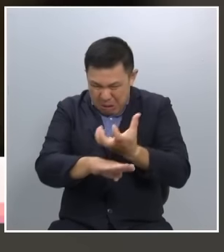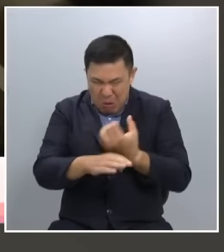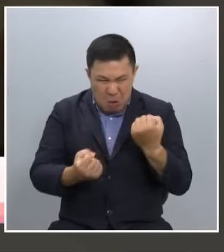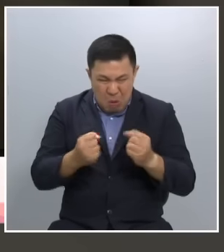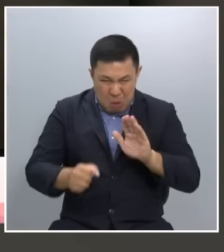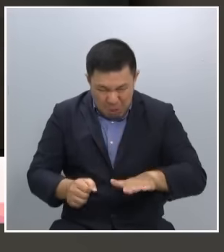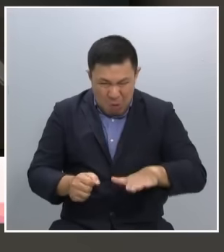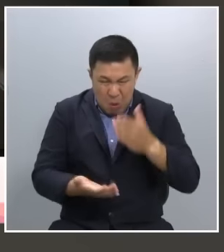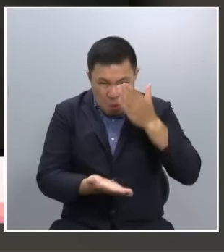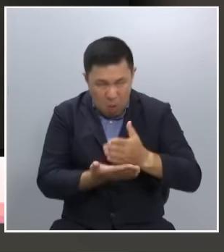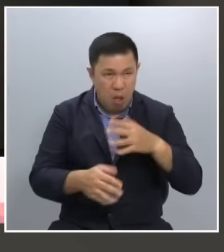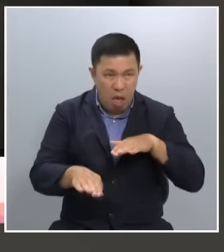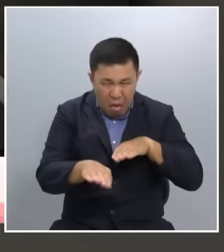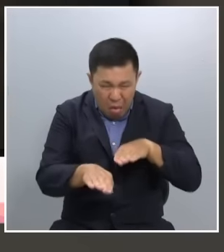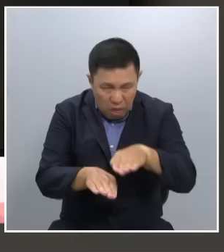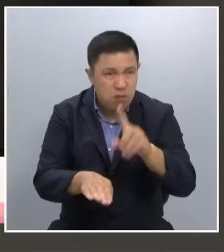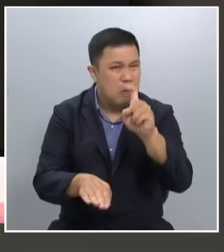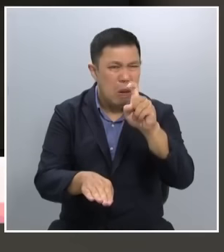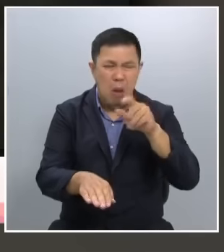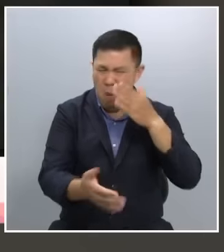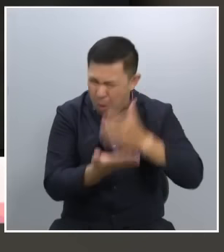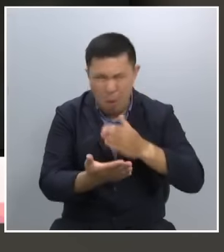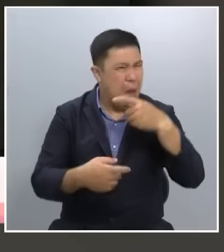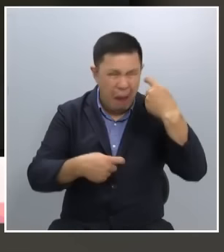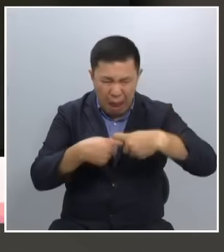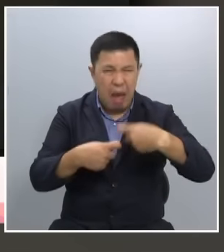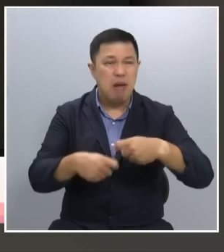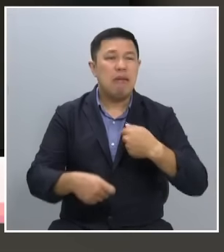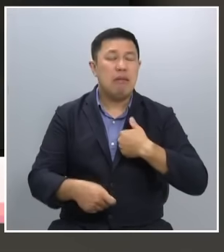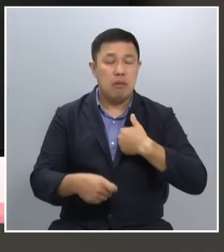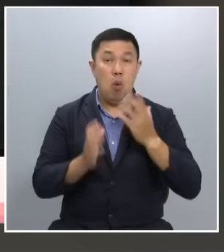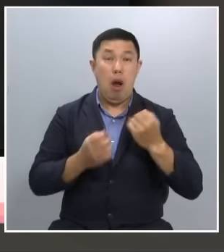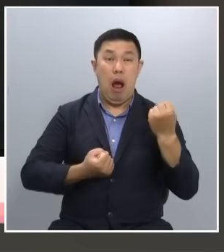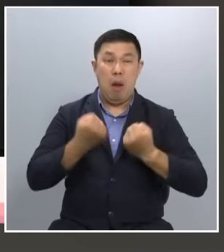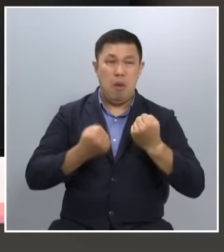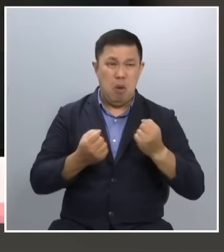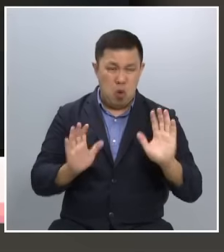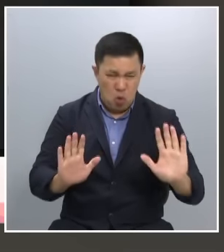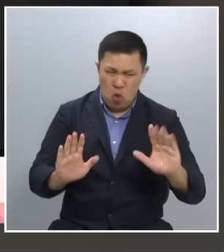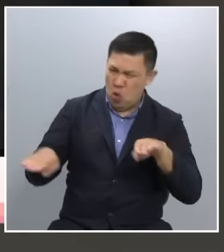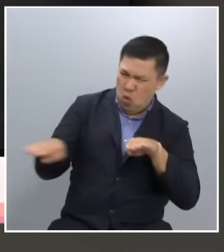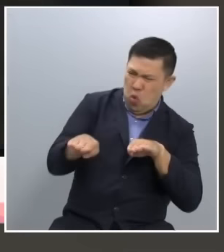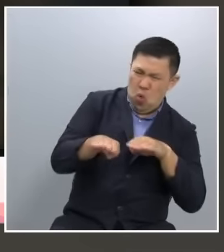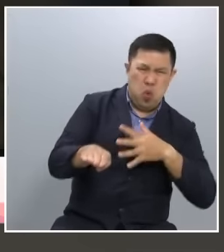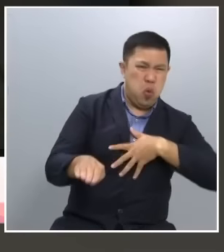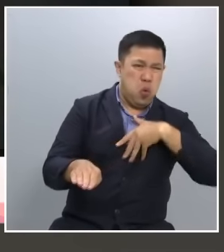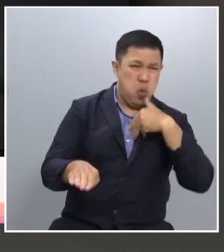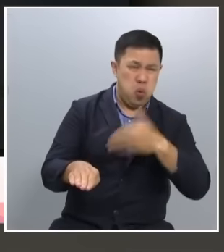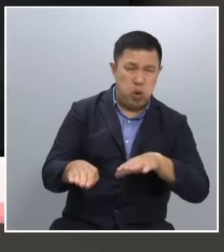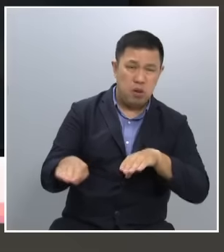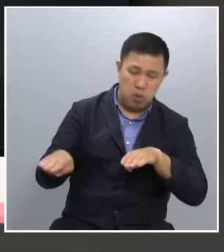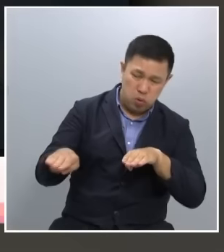ถ้าเกิดเบรกปุ๊บมันจะไหลมันชะลอยากนะฮะคือคนขับนี่ก็บ่นว่าเบียดกูจริงๆเลยแล้วจากนั้นครับ